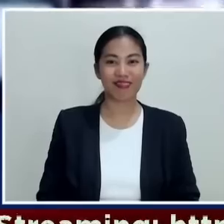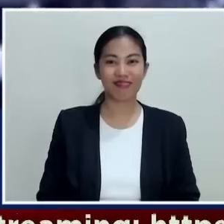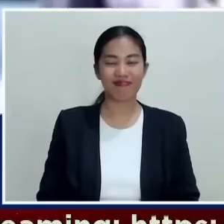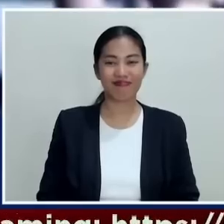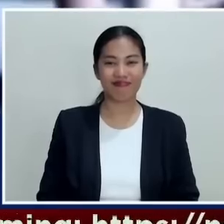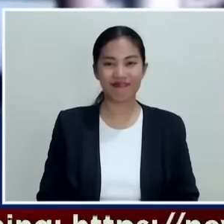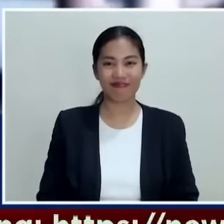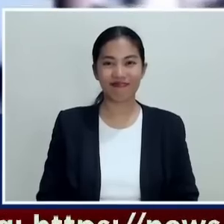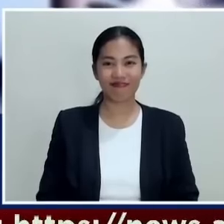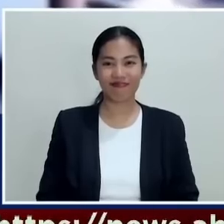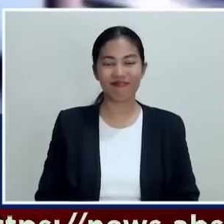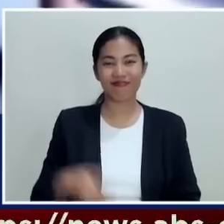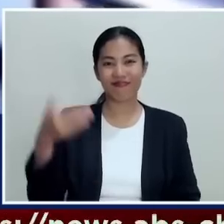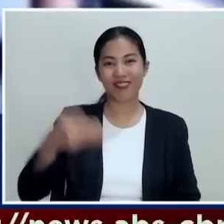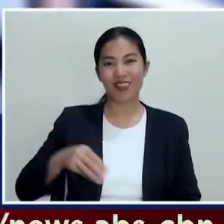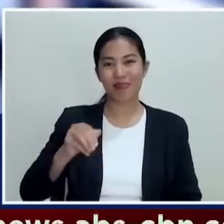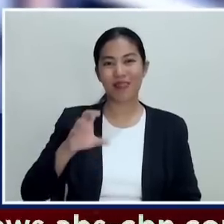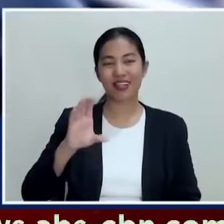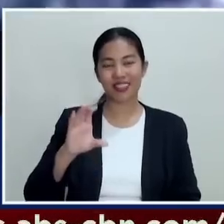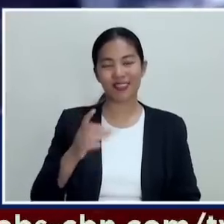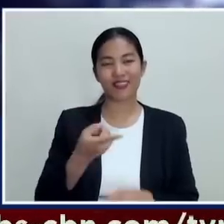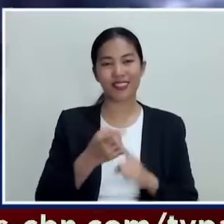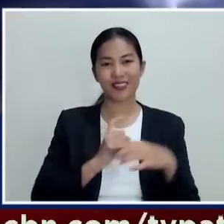Mark Logan, ABS-CBN.